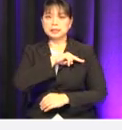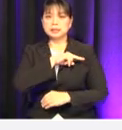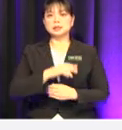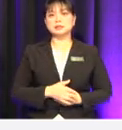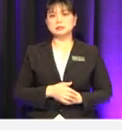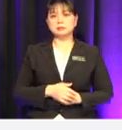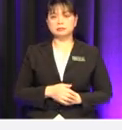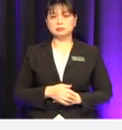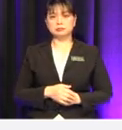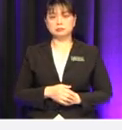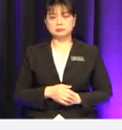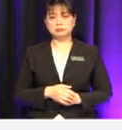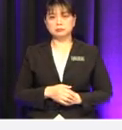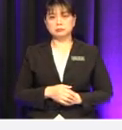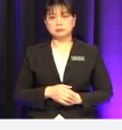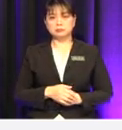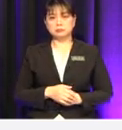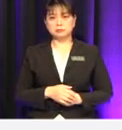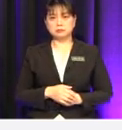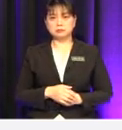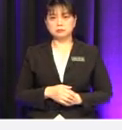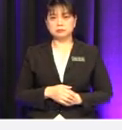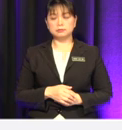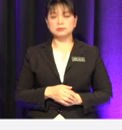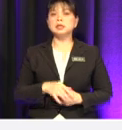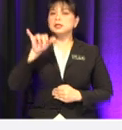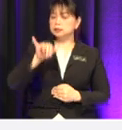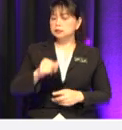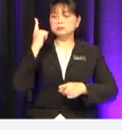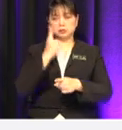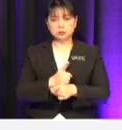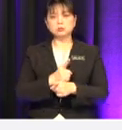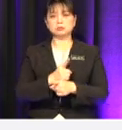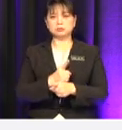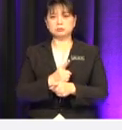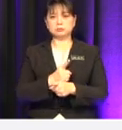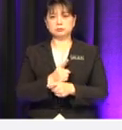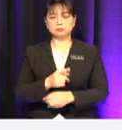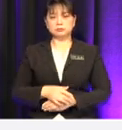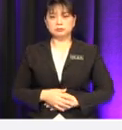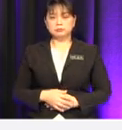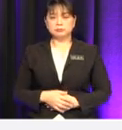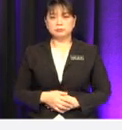koordinasi Coba tengok Iya betul lagi